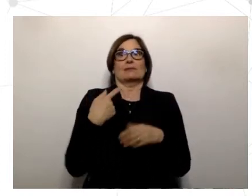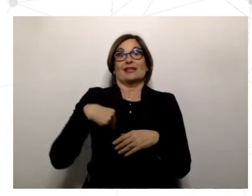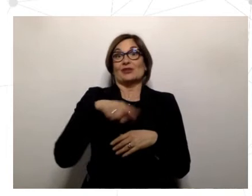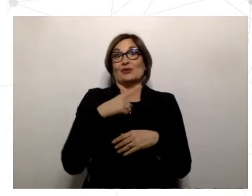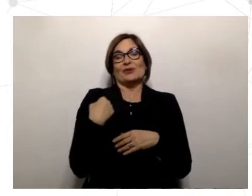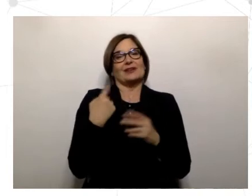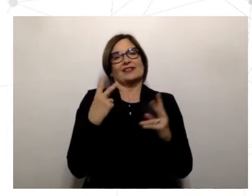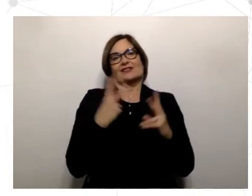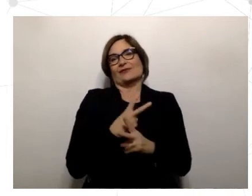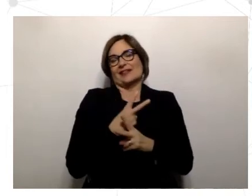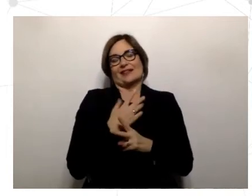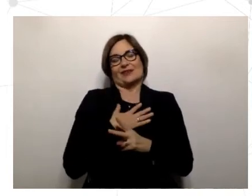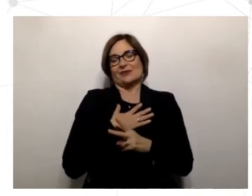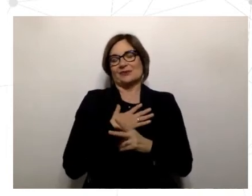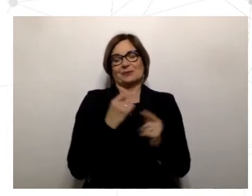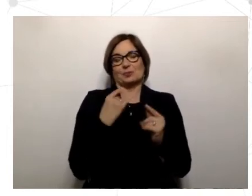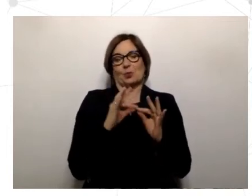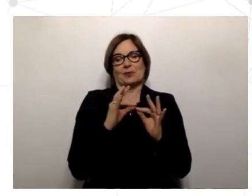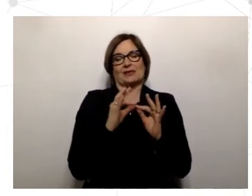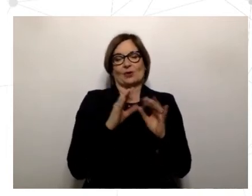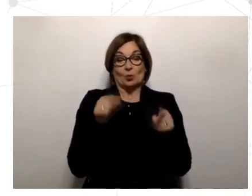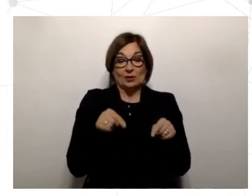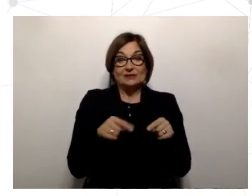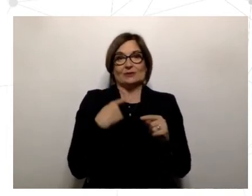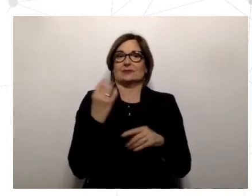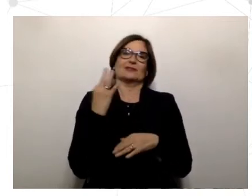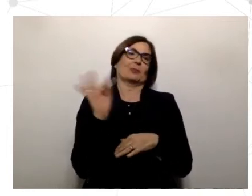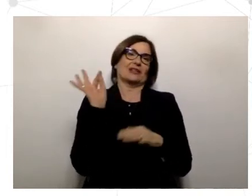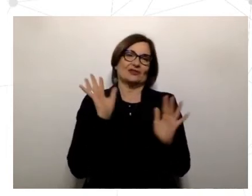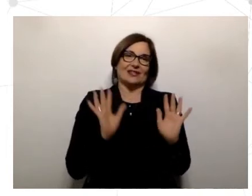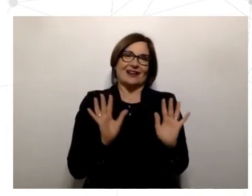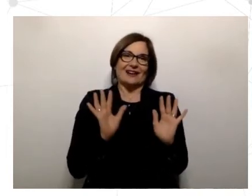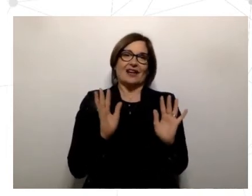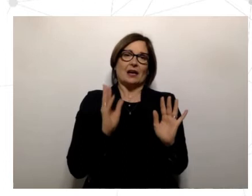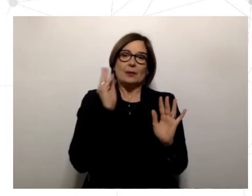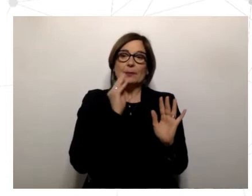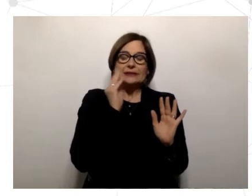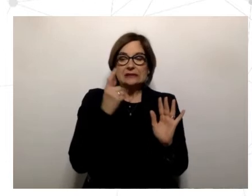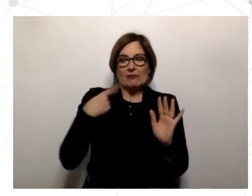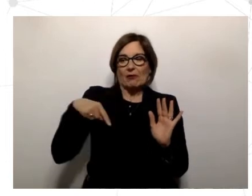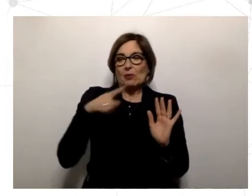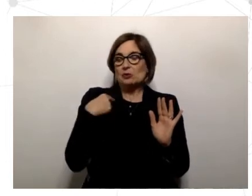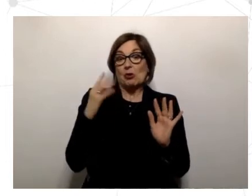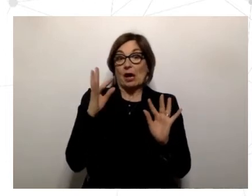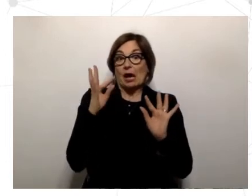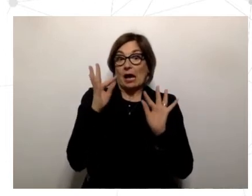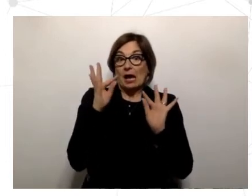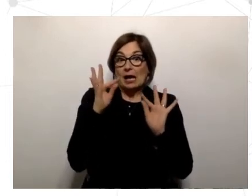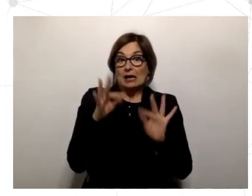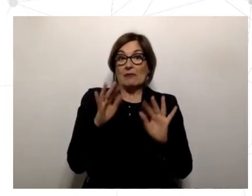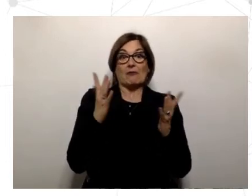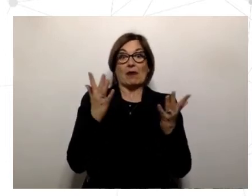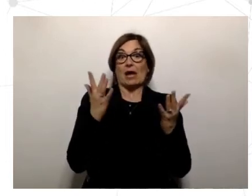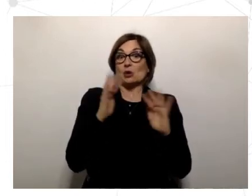è veramente un momento speciale, e pensavamo che questo momento non sarebbe stato completo se